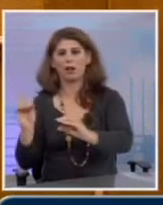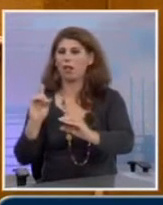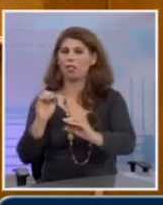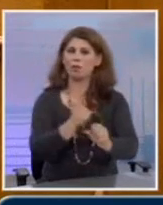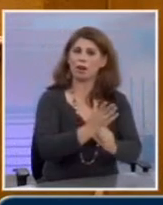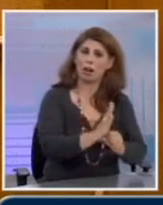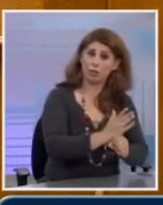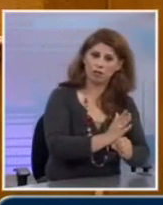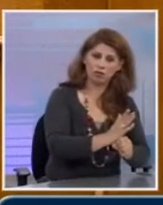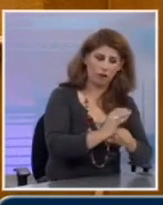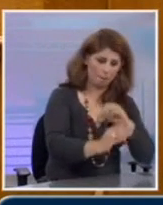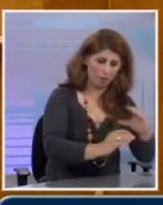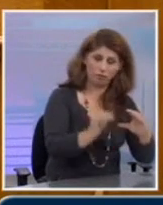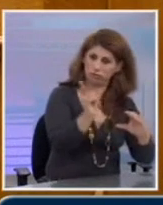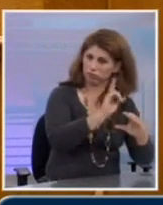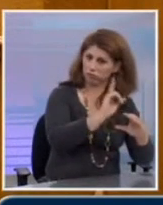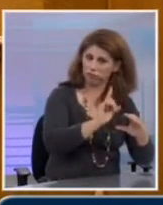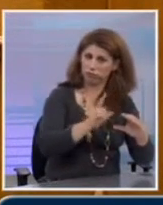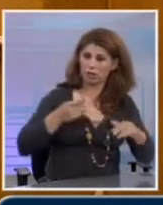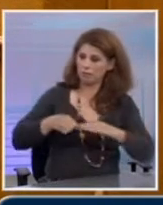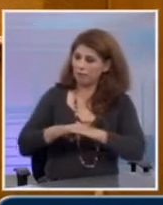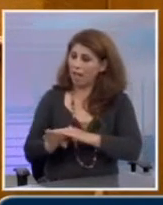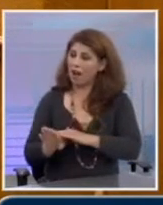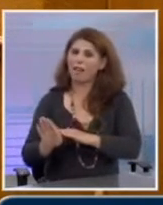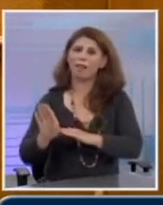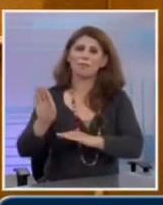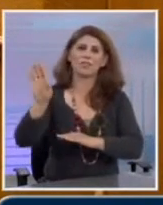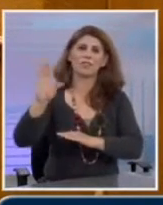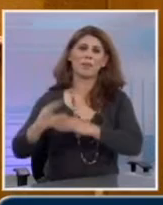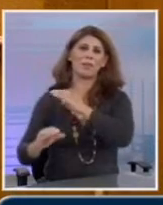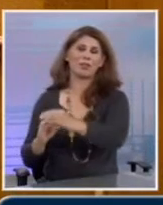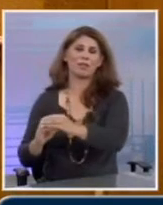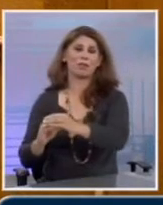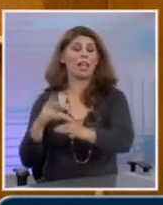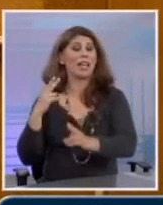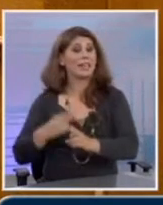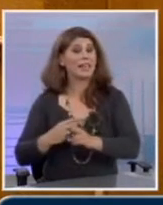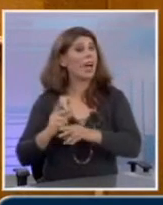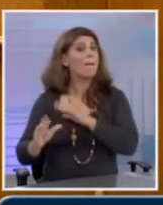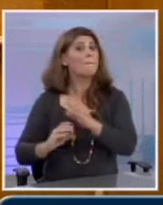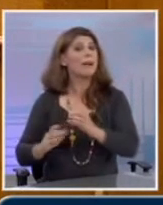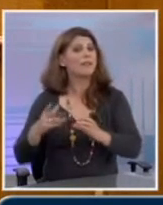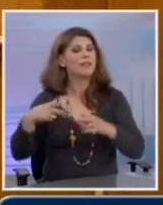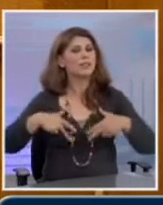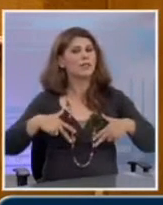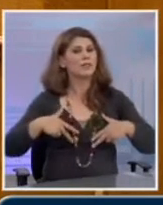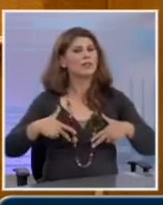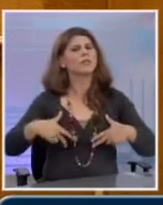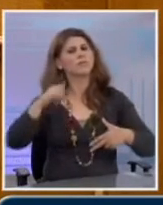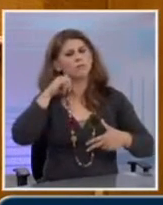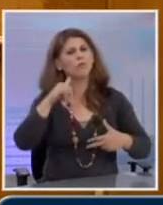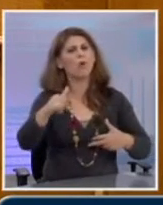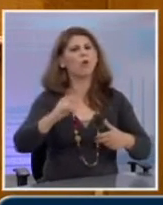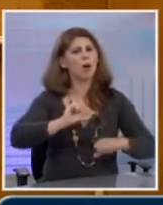στην ανάκαμψη. Και κυρίως επενδύουμε στο συνεχή αγώνα για να αλλάζουν οι κοινωνικοί και πολιτικοί